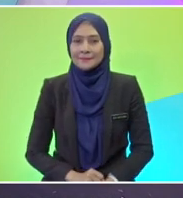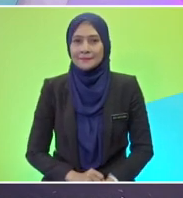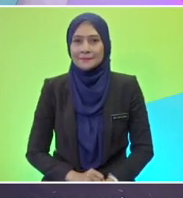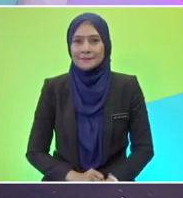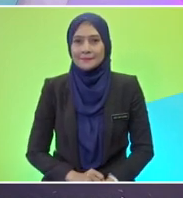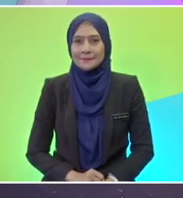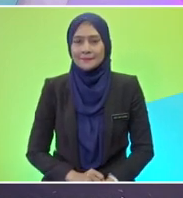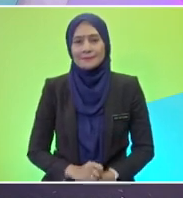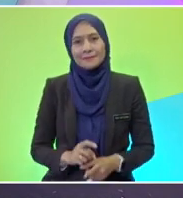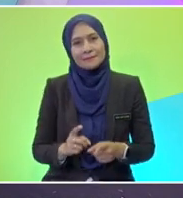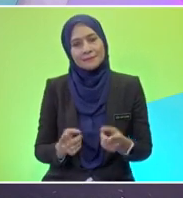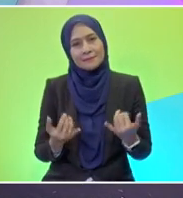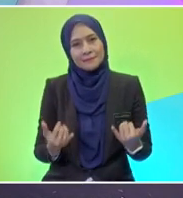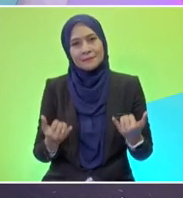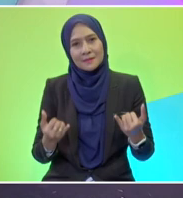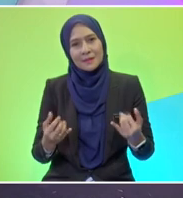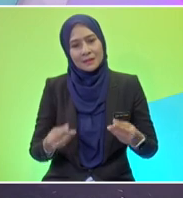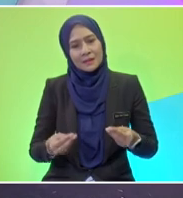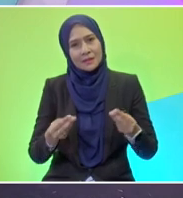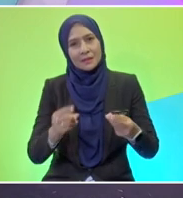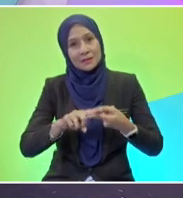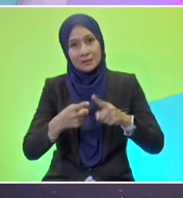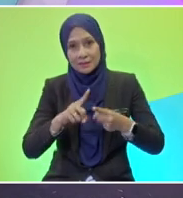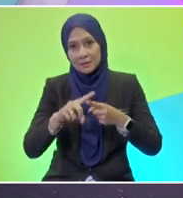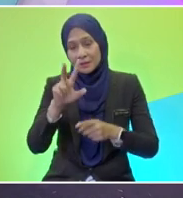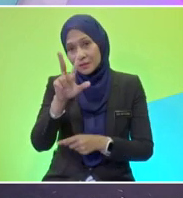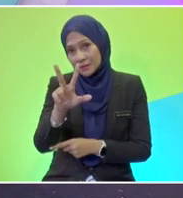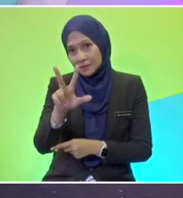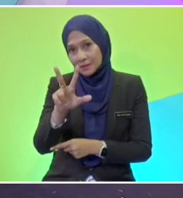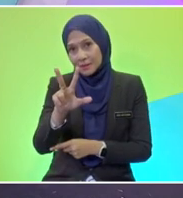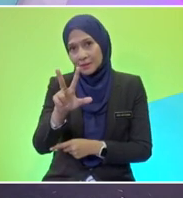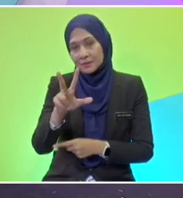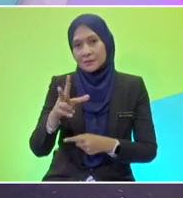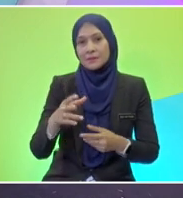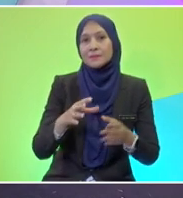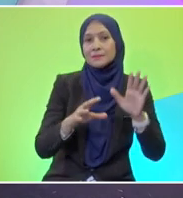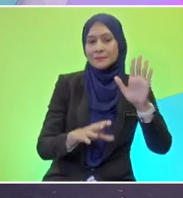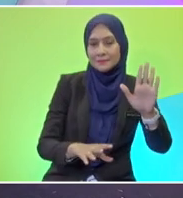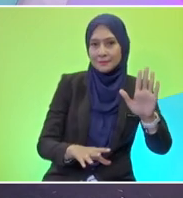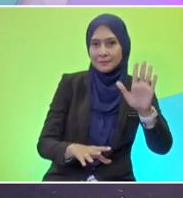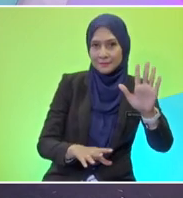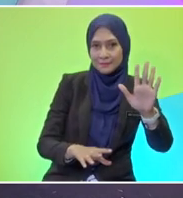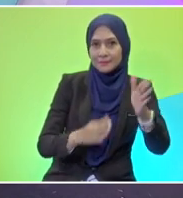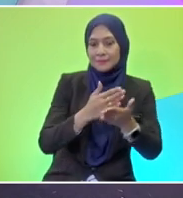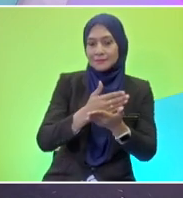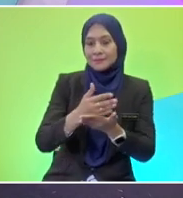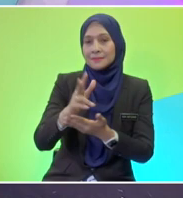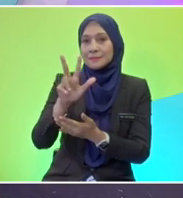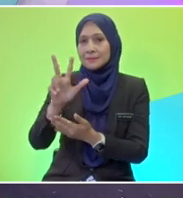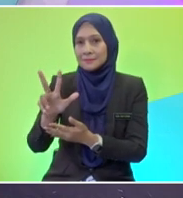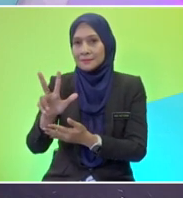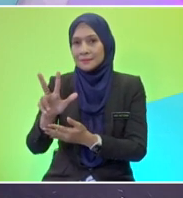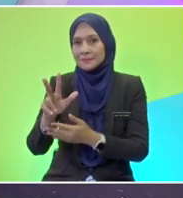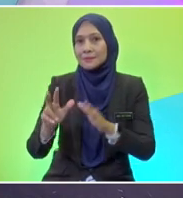apple. Tapi saya nak bagi kawan saya tiga biji apple. Tiga biji? Tolak seperti yang dia minta. Tolak tiga. Okey, Kak Syafiqah